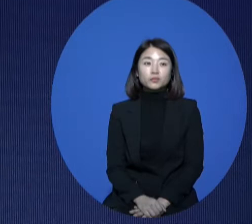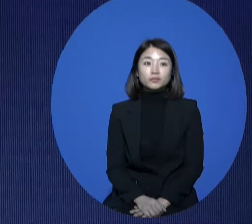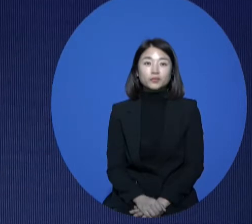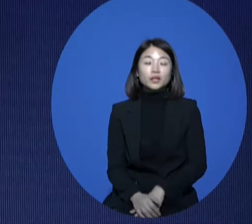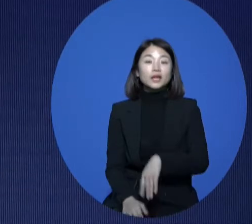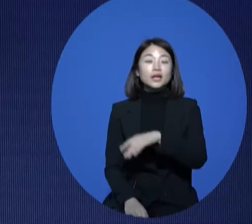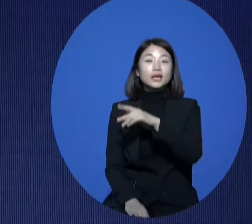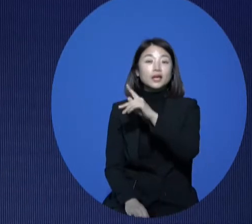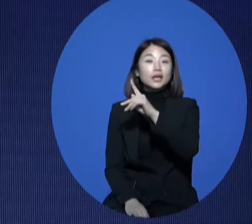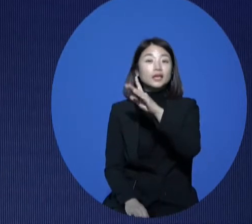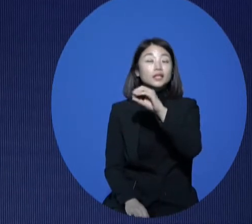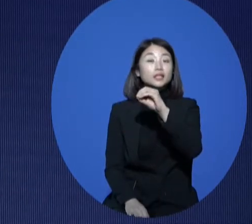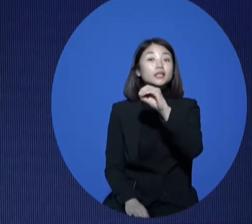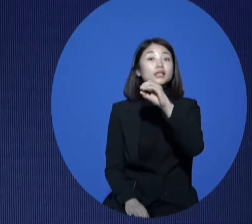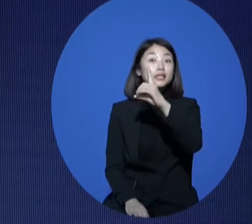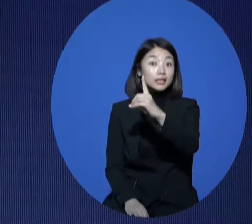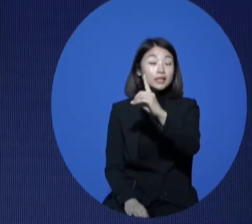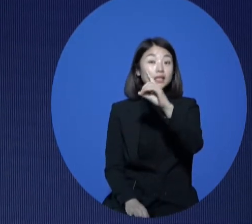KDF가